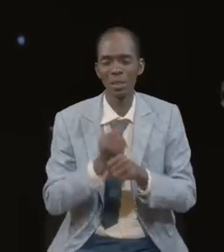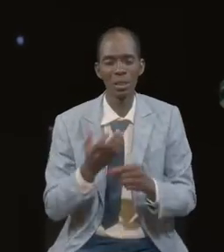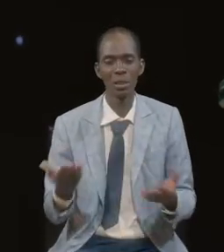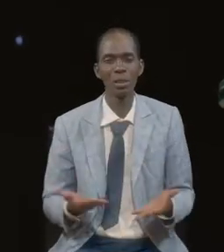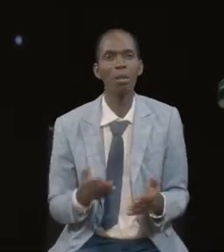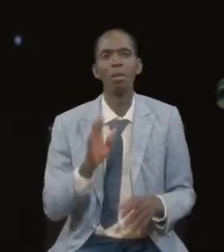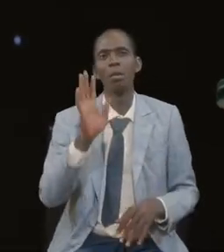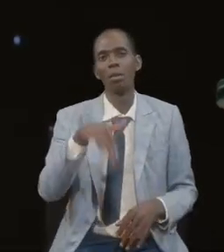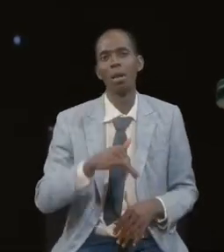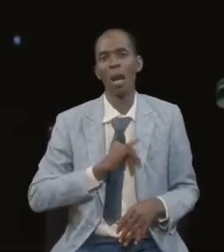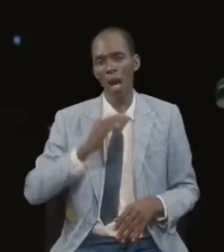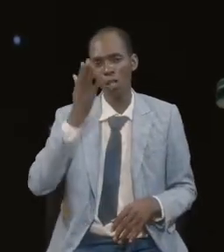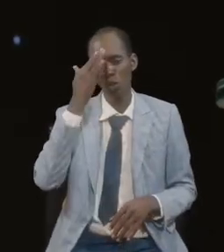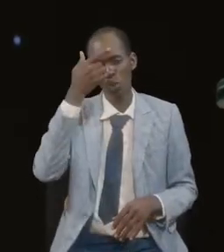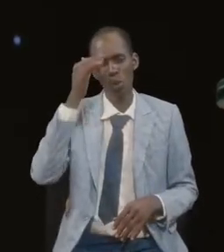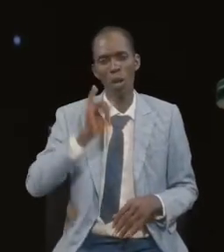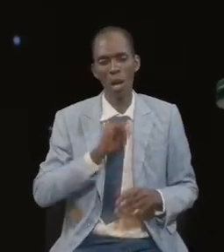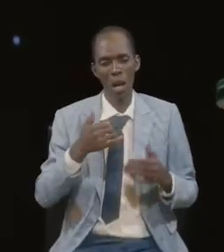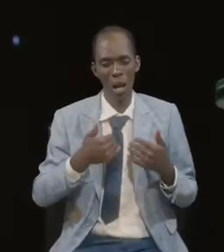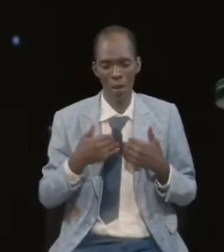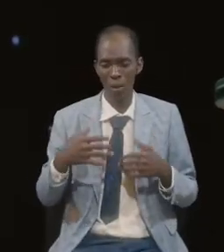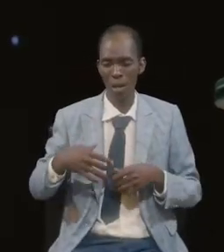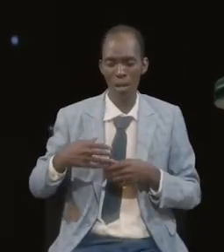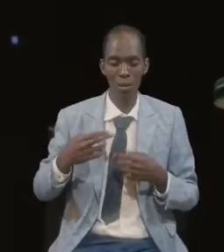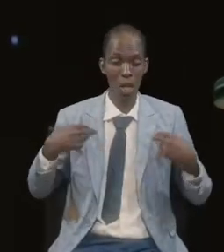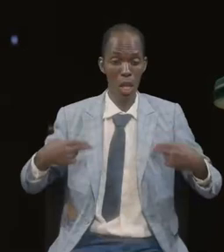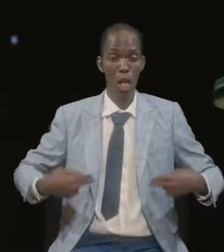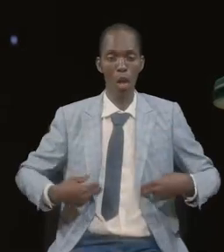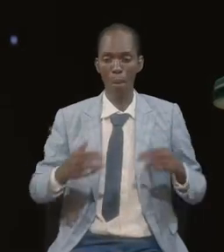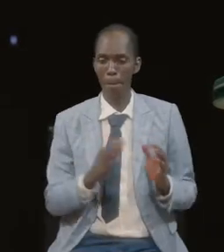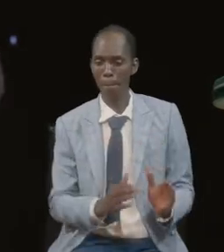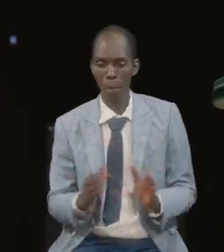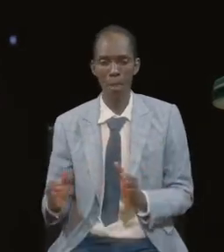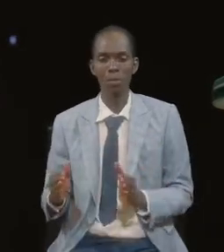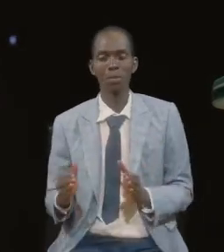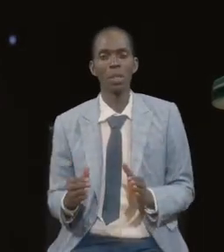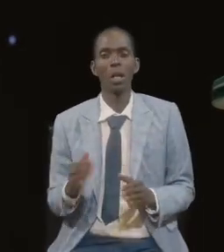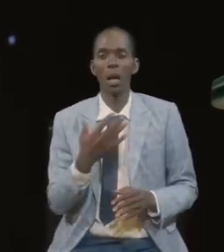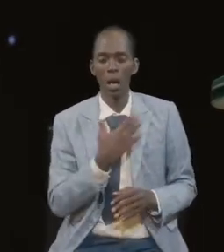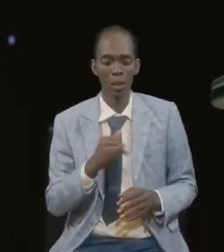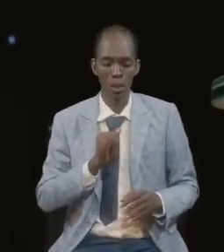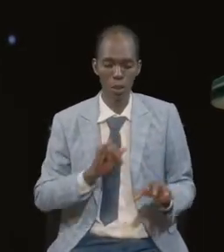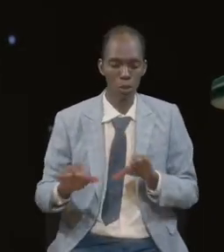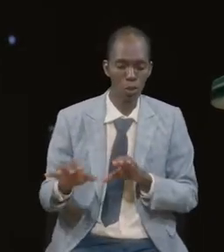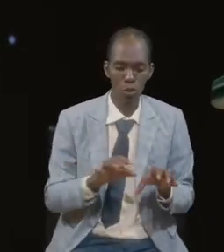Alors, j'ai une santé, je fais le bilan de santé chaque